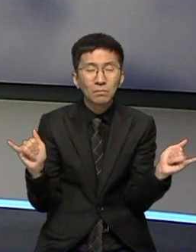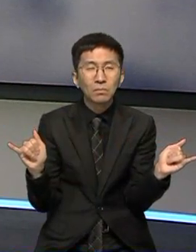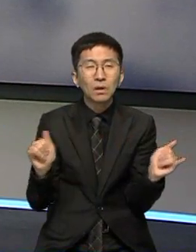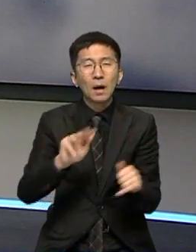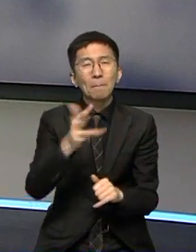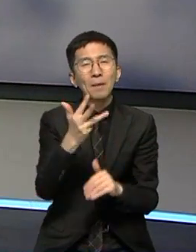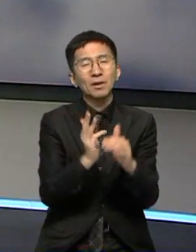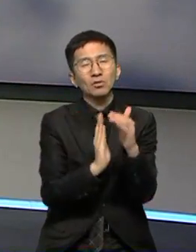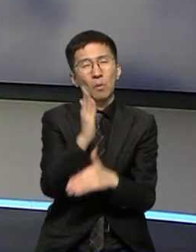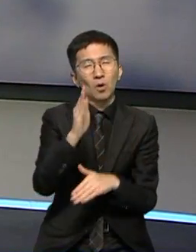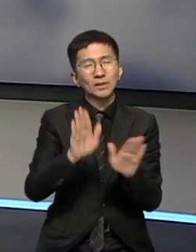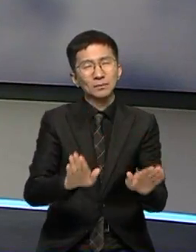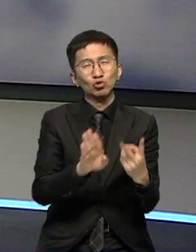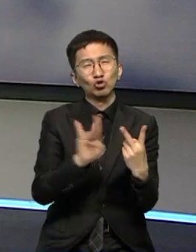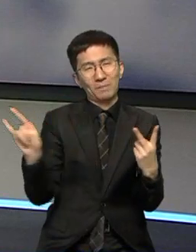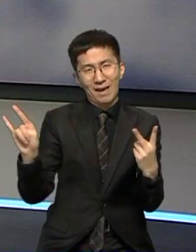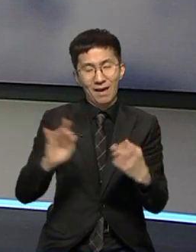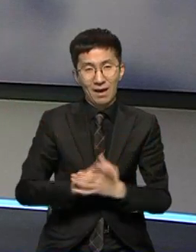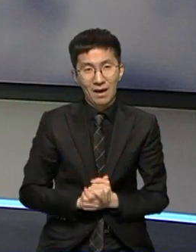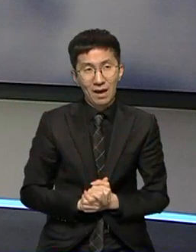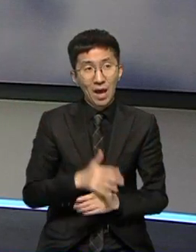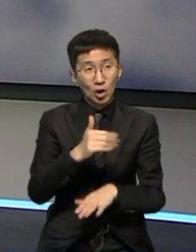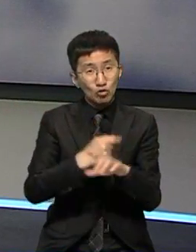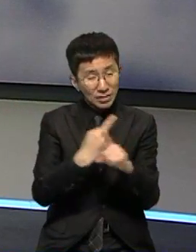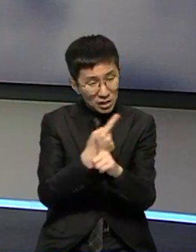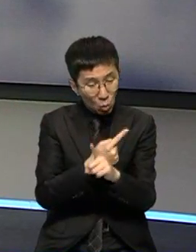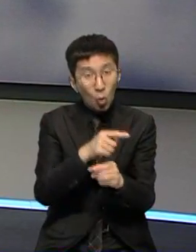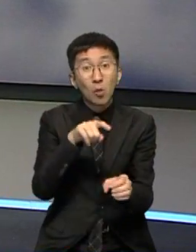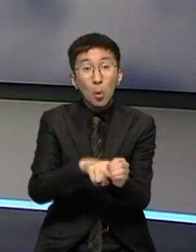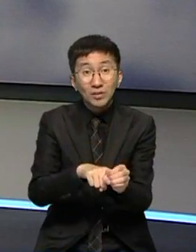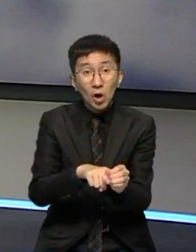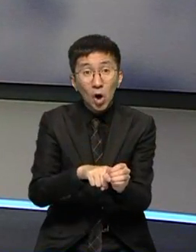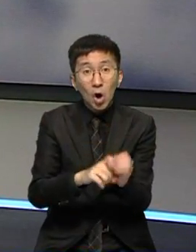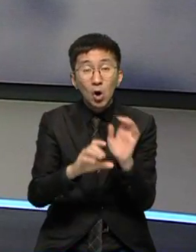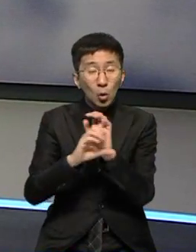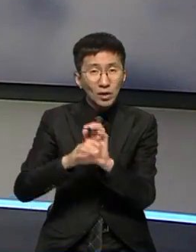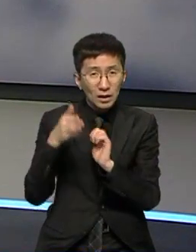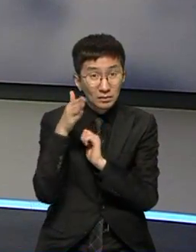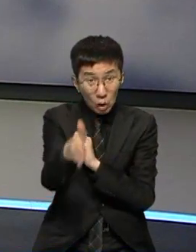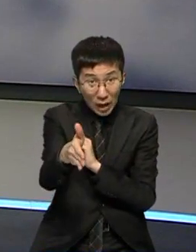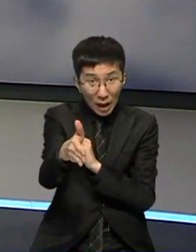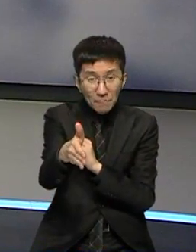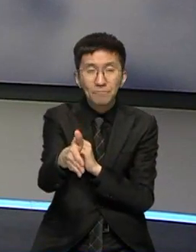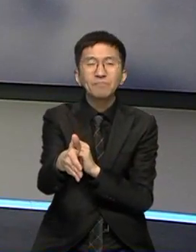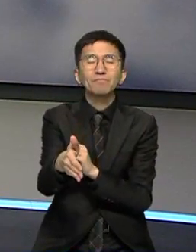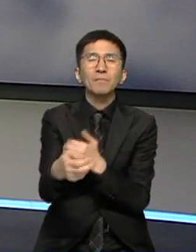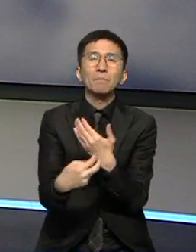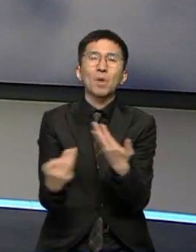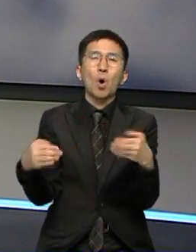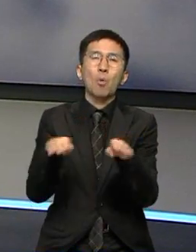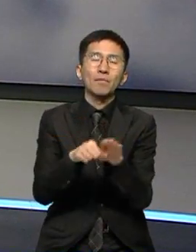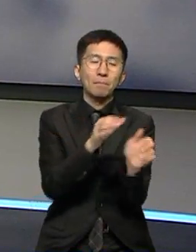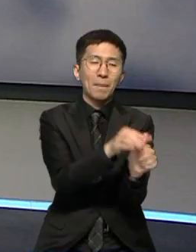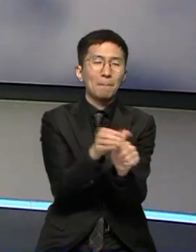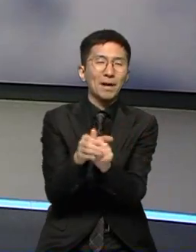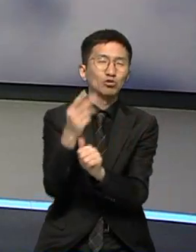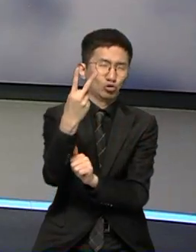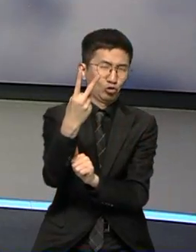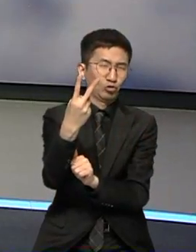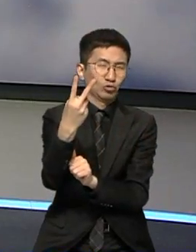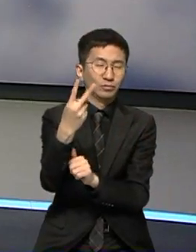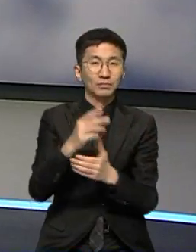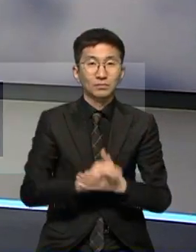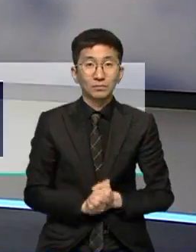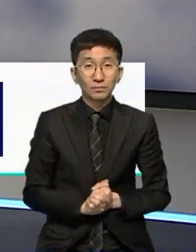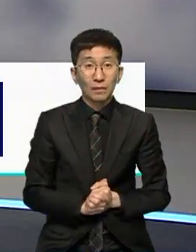정부가 치료 병상을 늘리기 위해 코로나19 환자만 치료하는 전담병원 두 곳을 추가로 지정했습니다. 자, 그 가운데